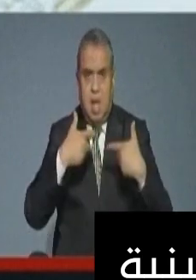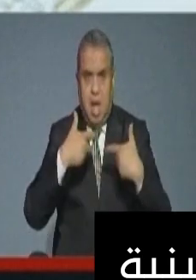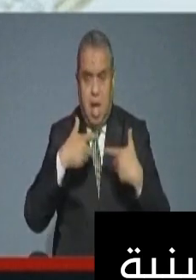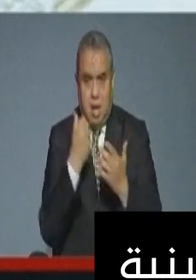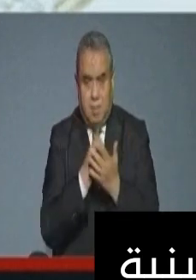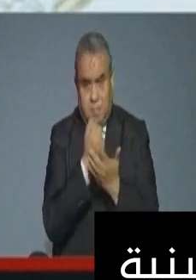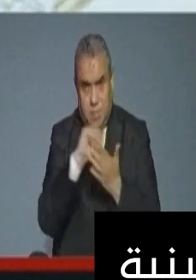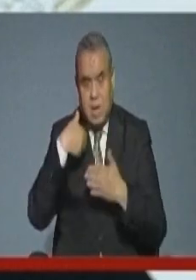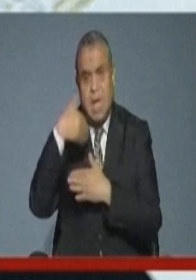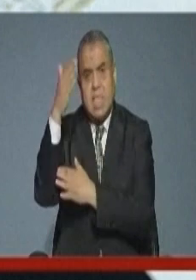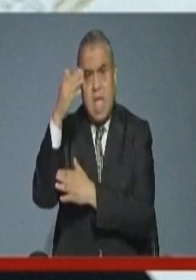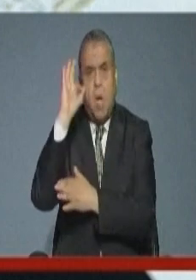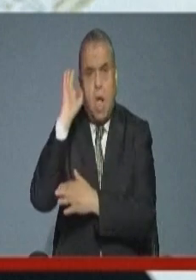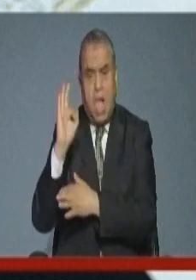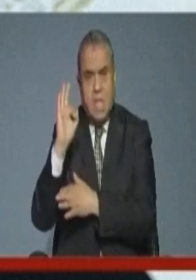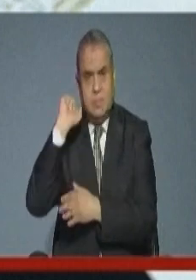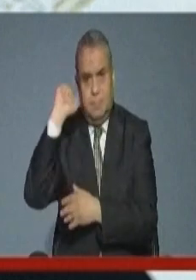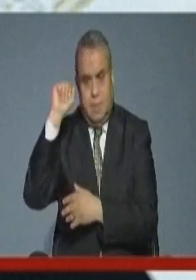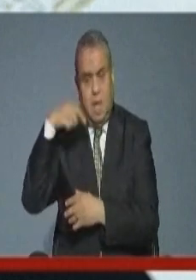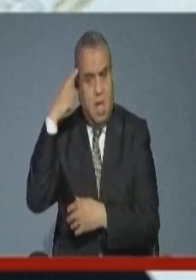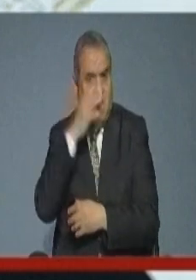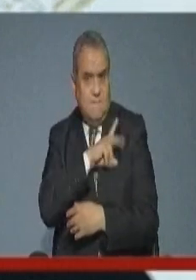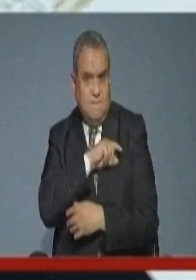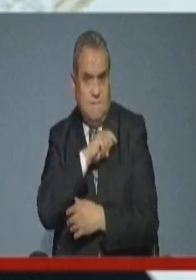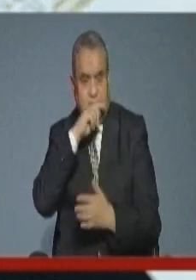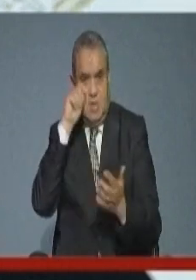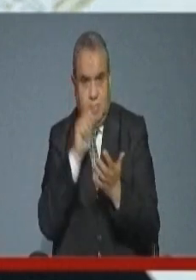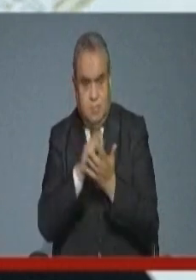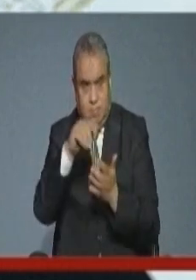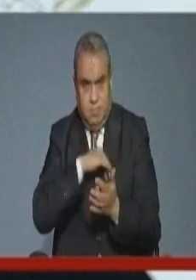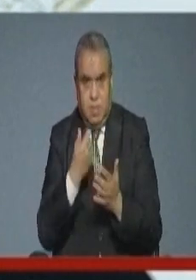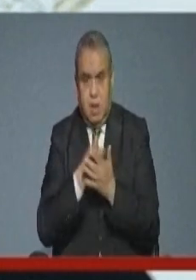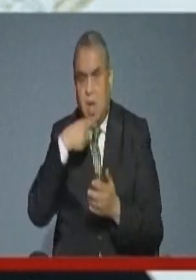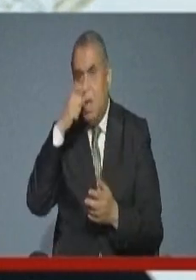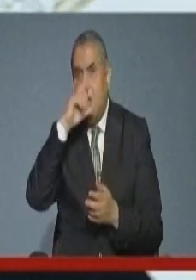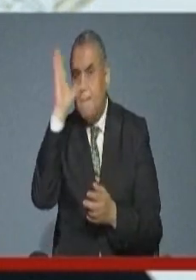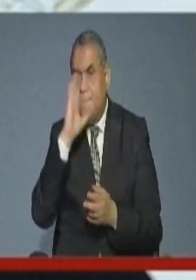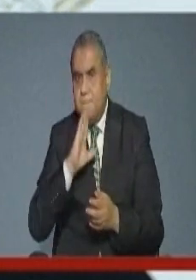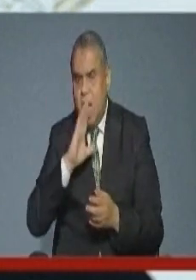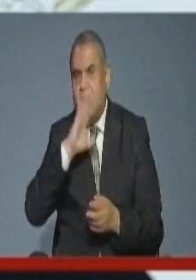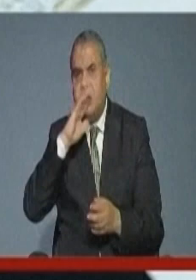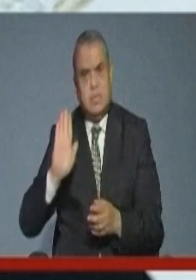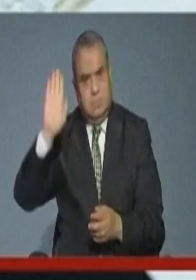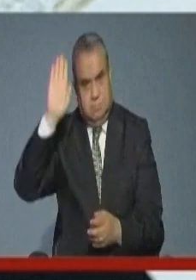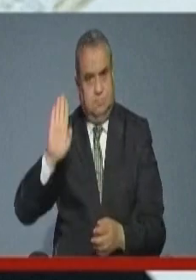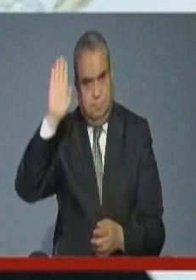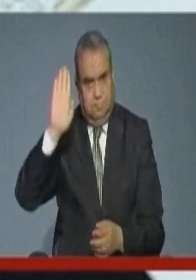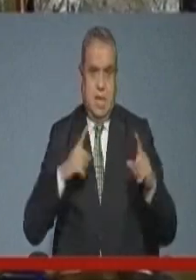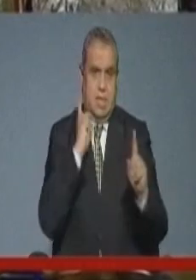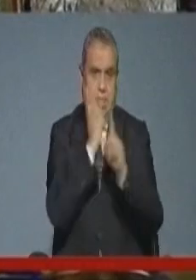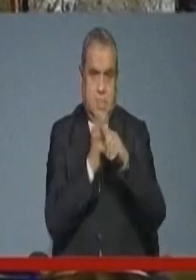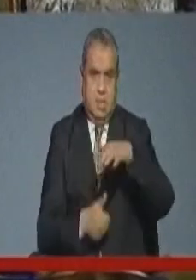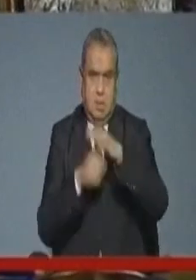اجل اقامه دوله فلسطينيه عاصمتها القس وهنا لازم اسجل ان البرازيل من الدول التي اعترفت من